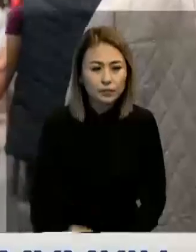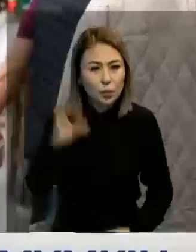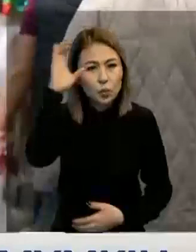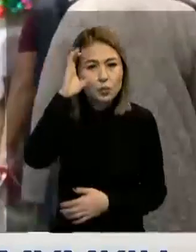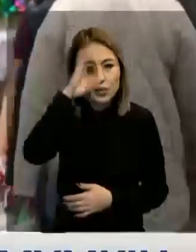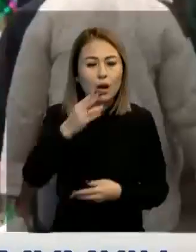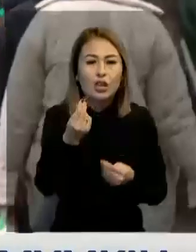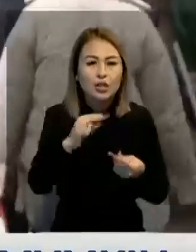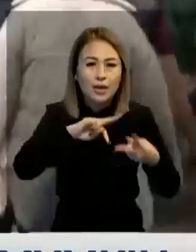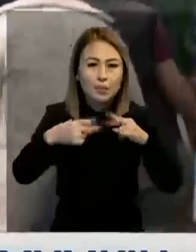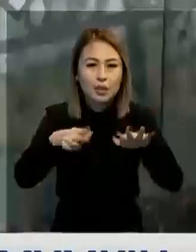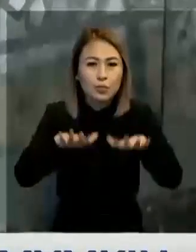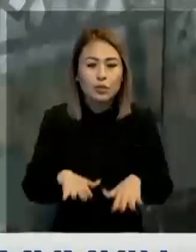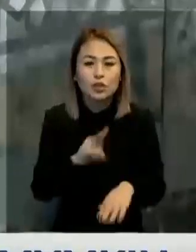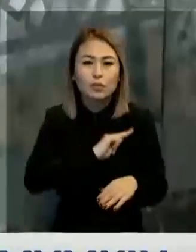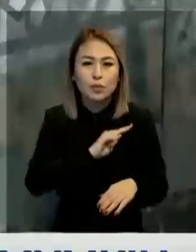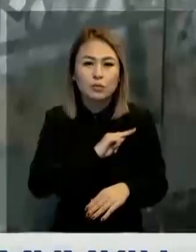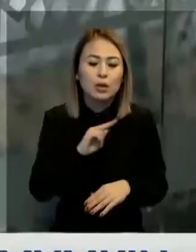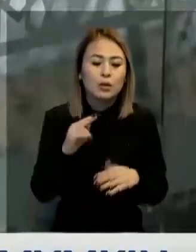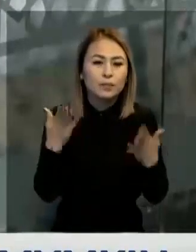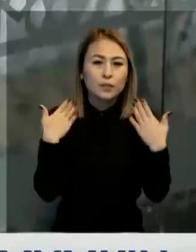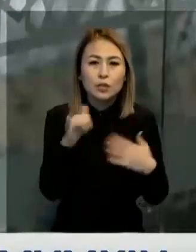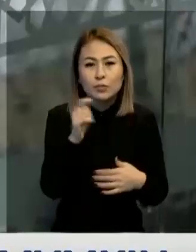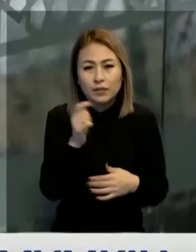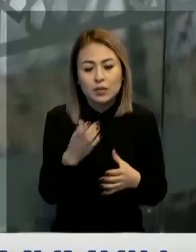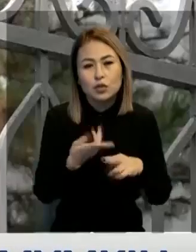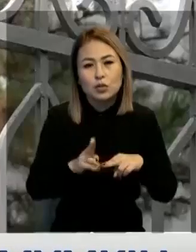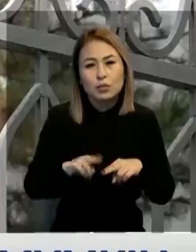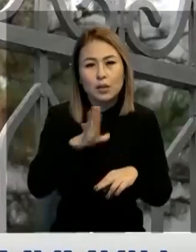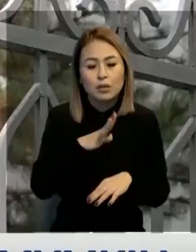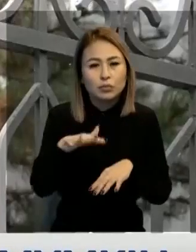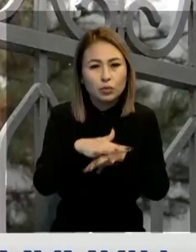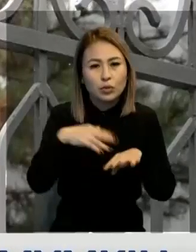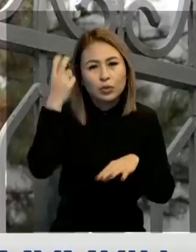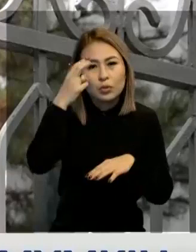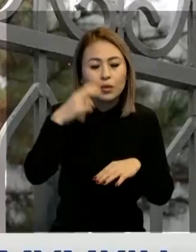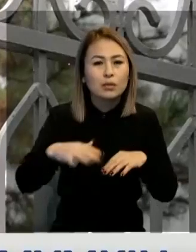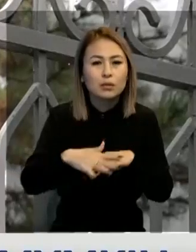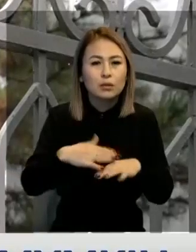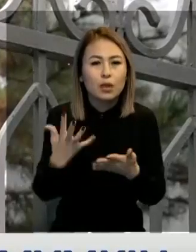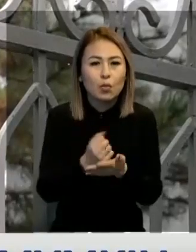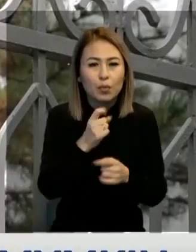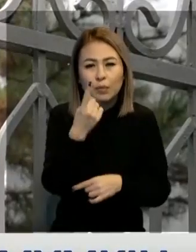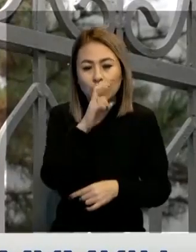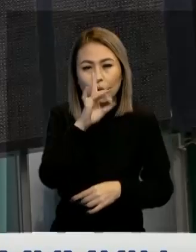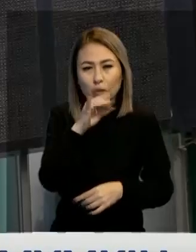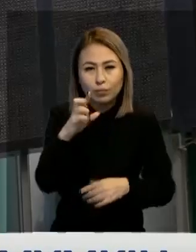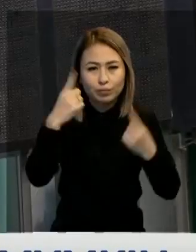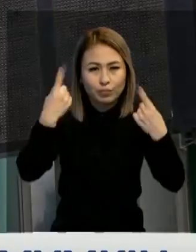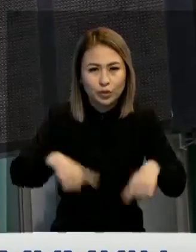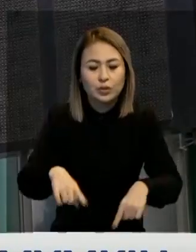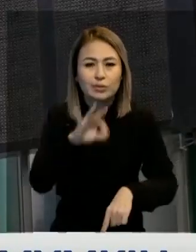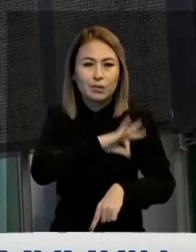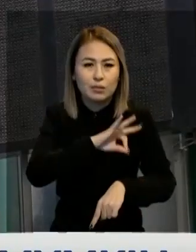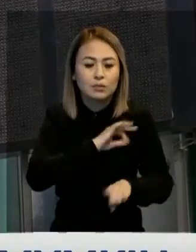Өзбекстанның ақша айырбасты орындары демалыс күндері жабық тұра. Шетел валютасын тек қара нарықтан табуға болады. Рубльдің құнсыздануы делдалдардың